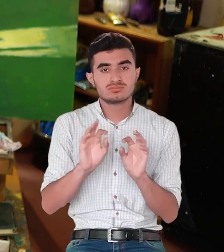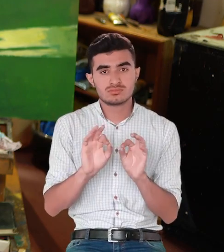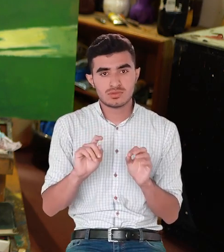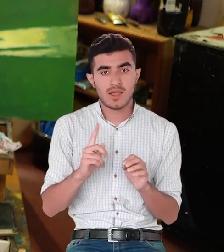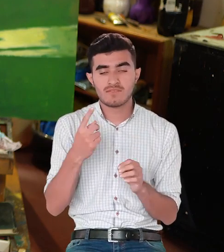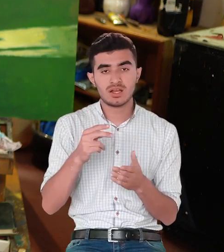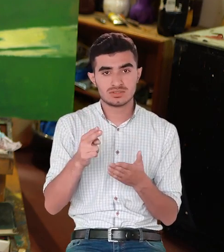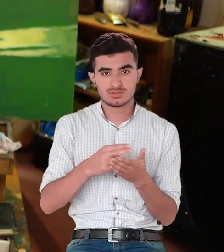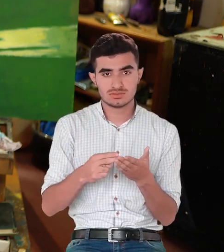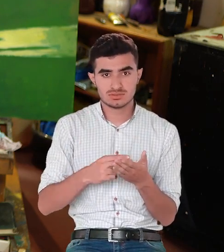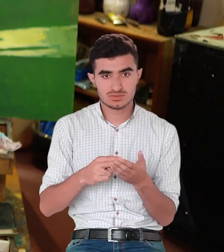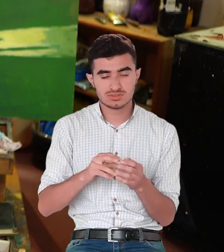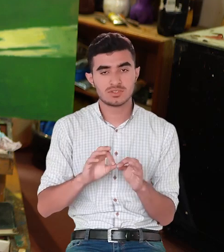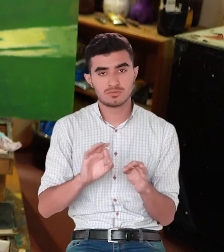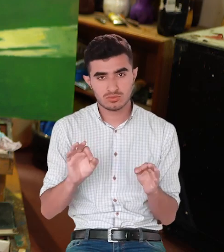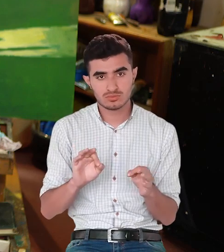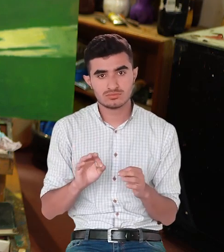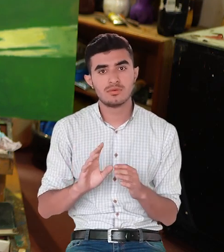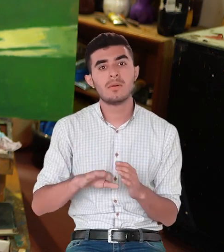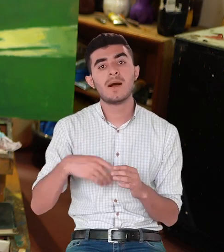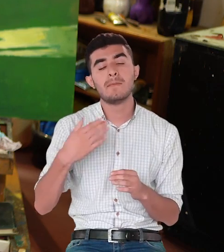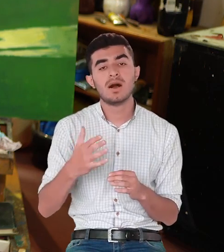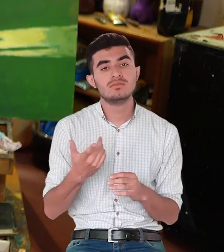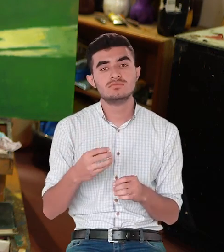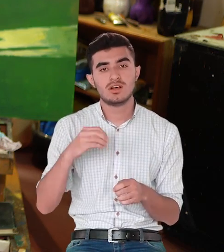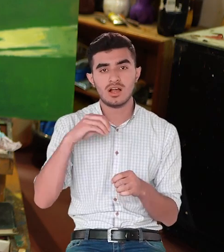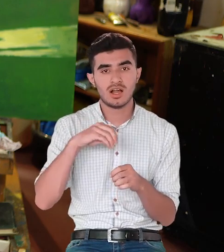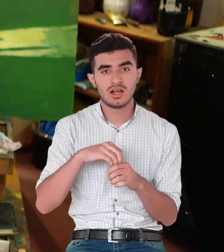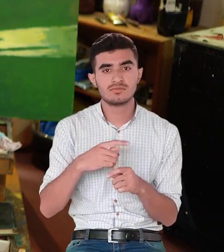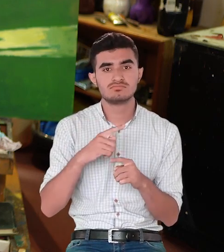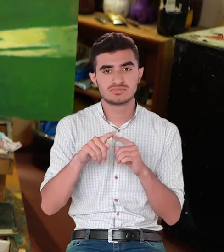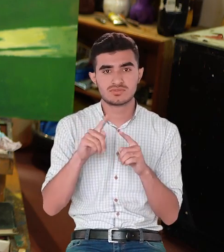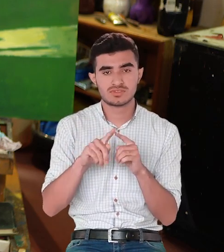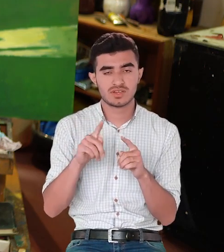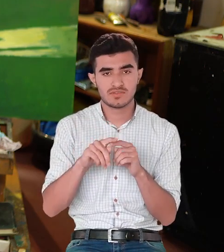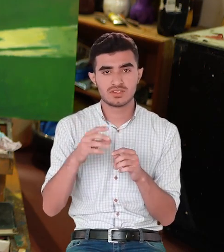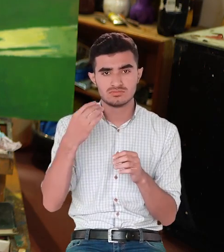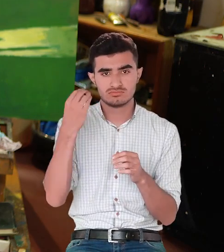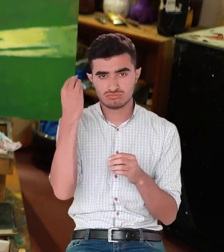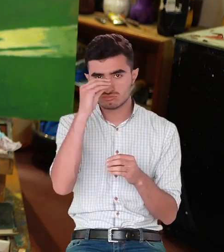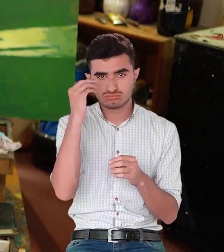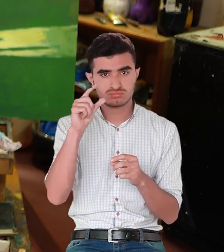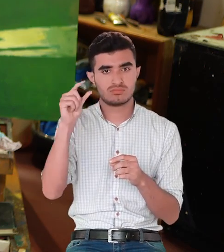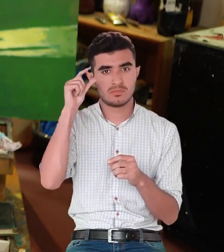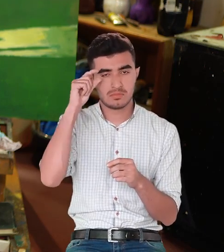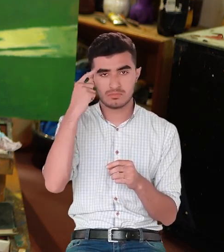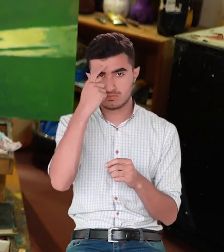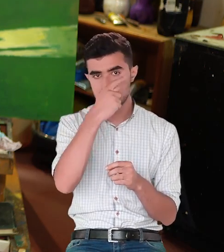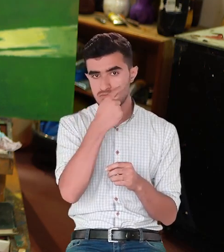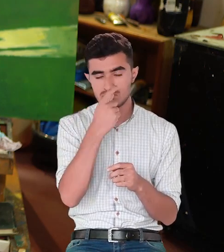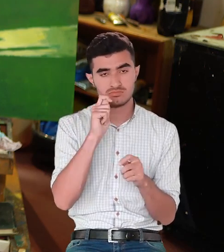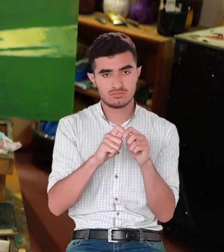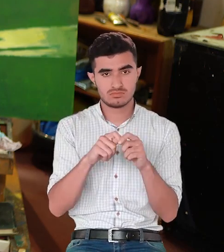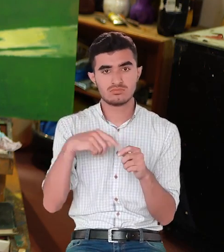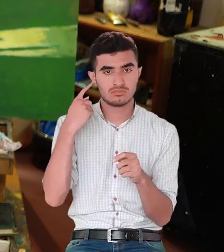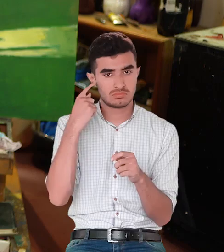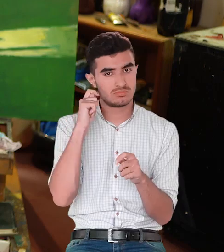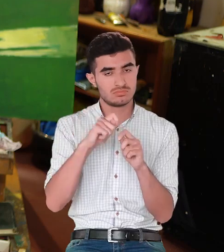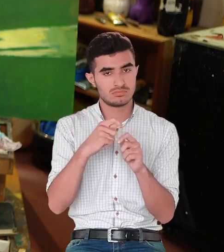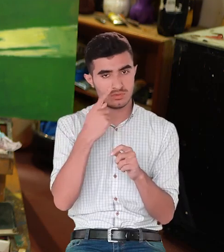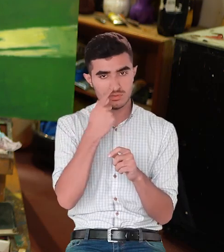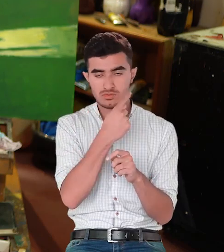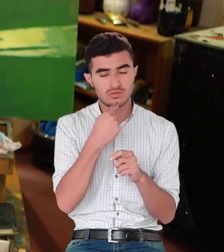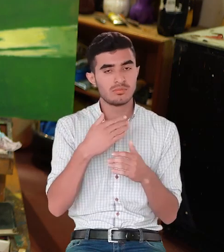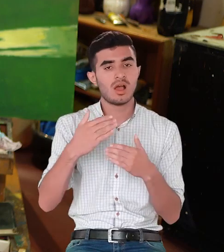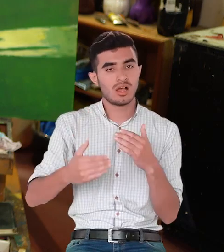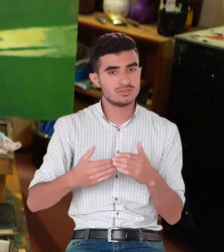ہم نے فیچر فلنگ کرنی شروع کر, آنکھیں رکھ دیں, بال ایک رکھ دیا, اس کے بعد یہ مسلس بنانے شروع کیے. اس